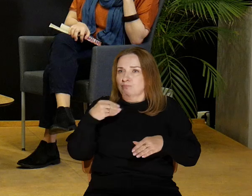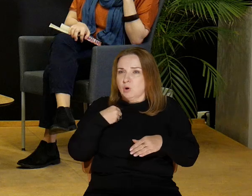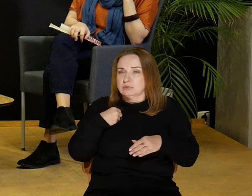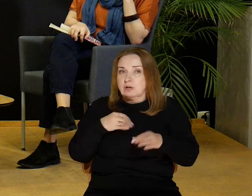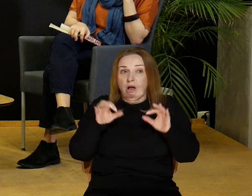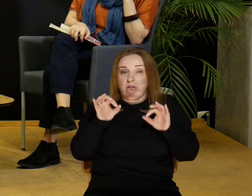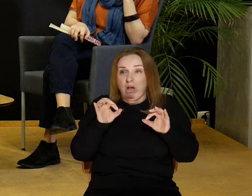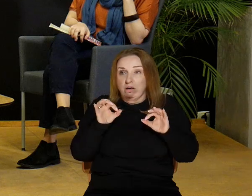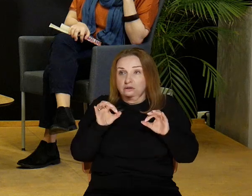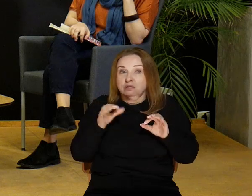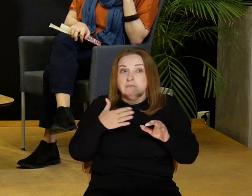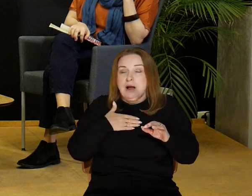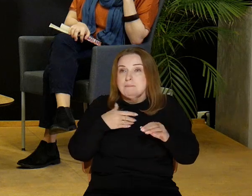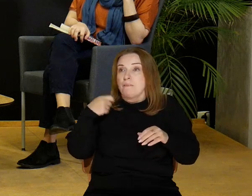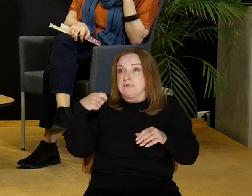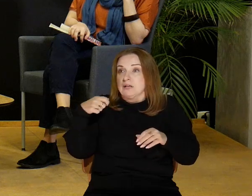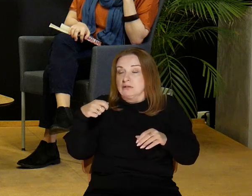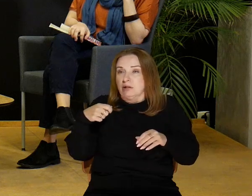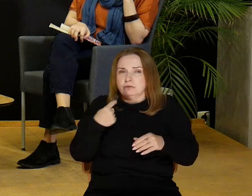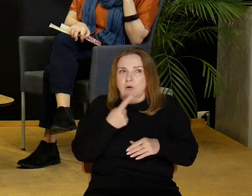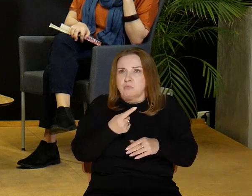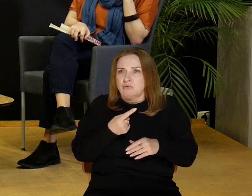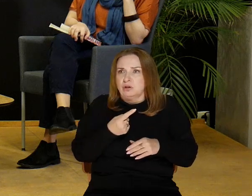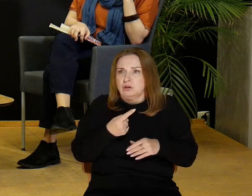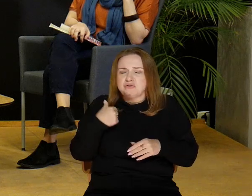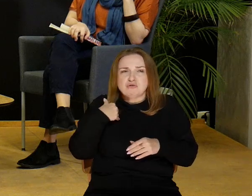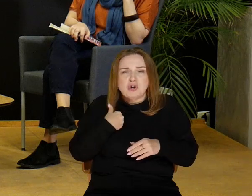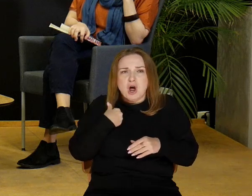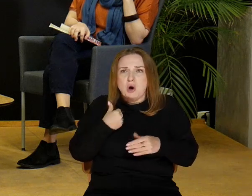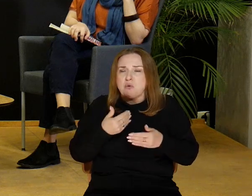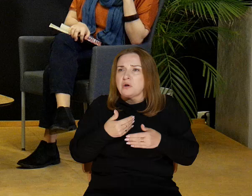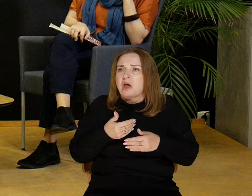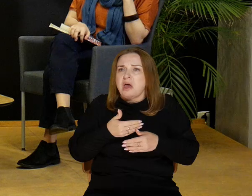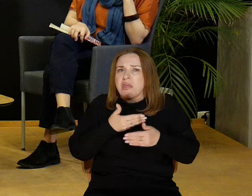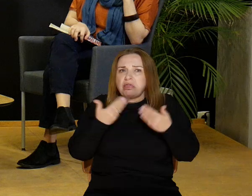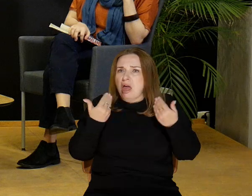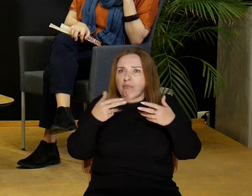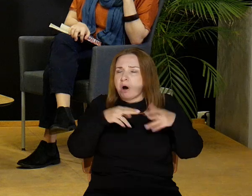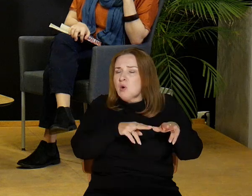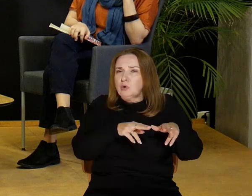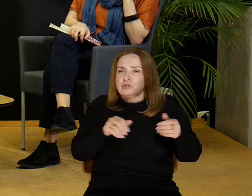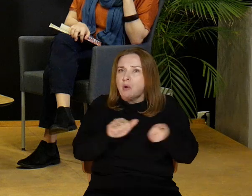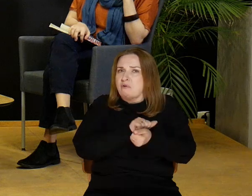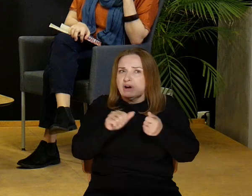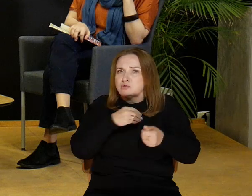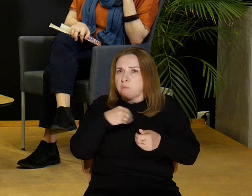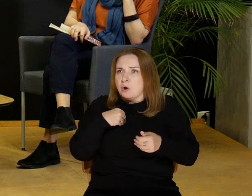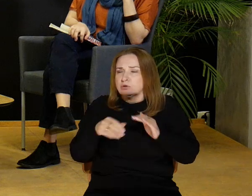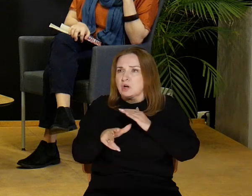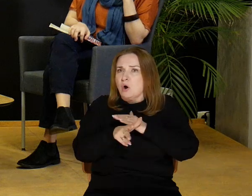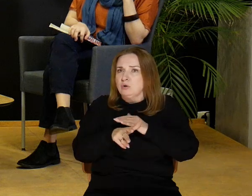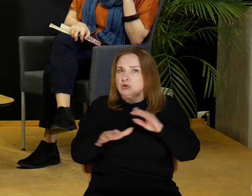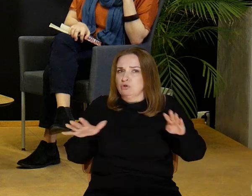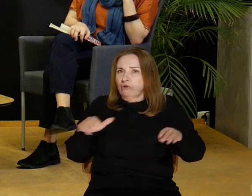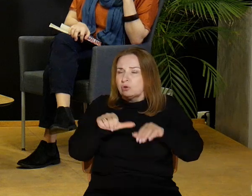później mamy prezydenta, który żałuje, że nie było mu dane w 1989 roku walczyć o Polskę. Czy to nie jest tak, że to